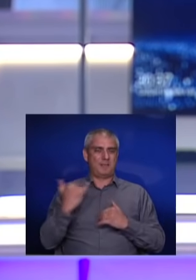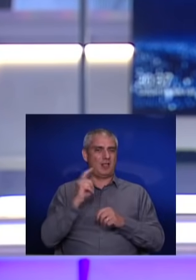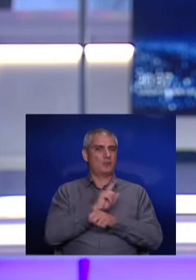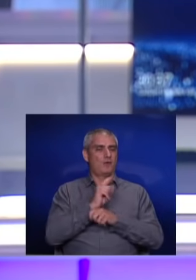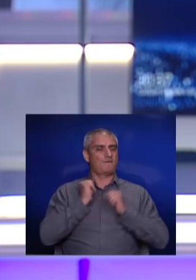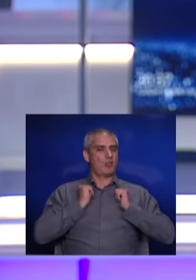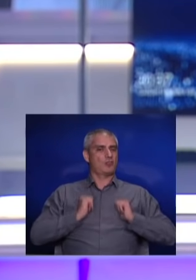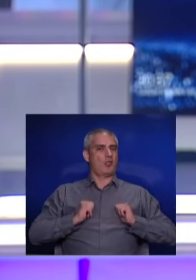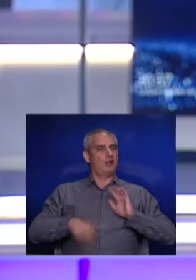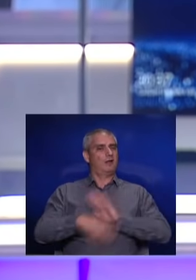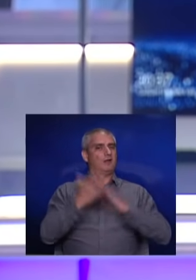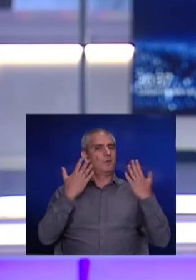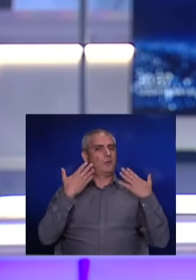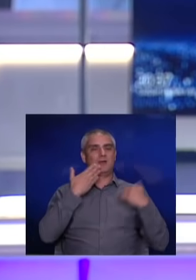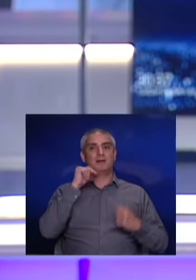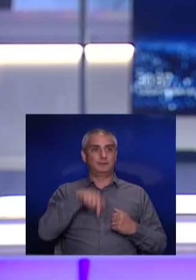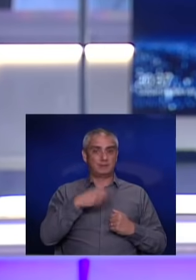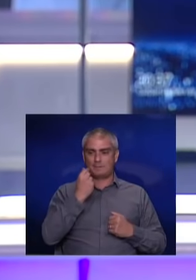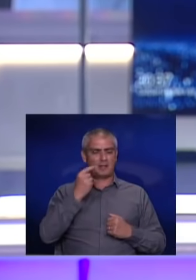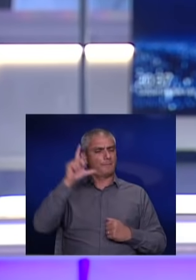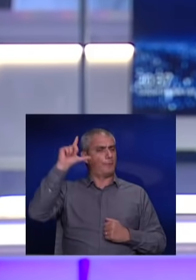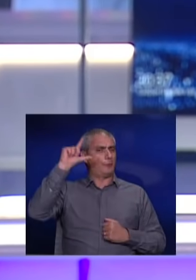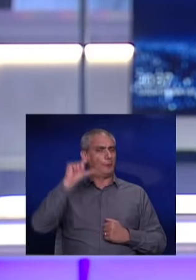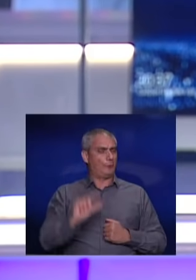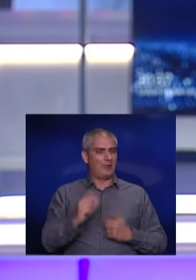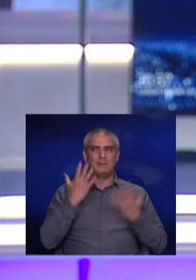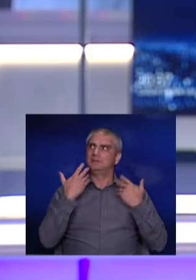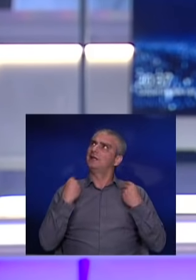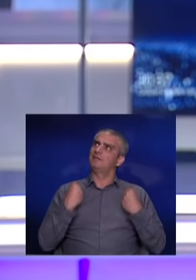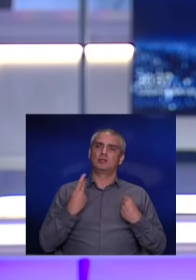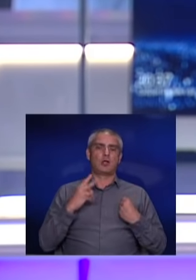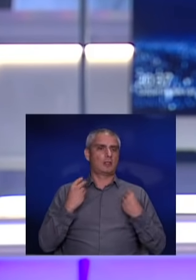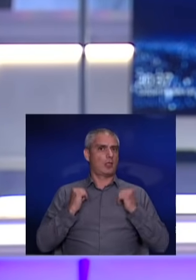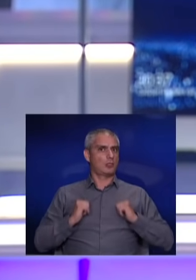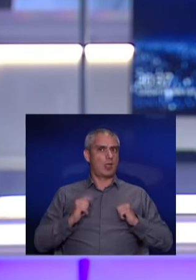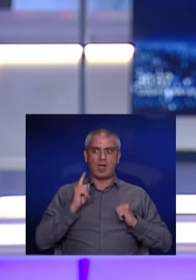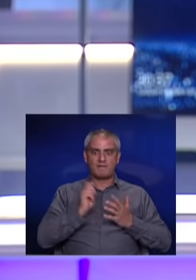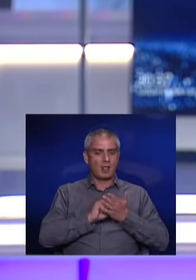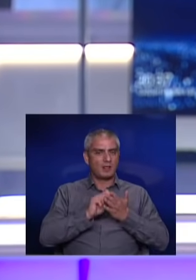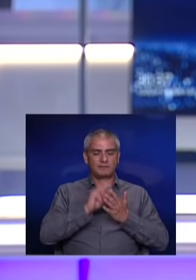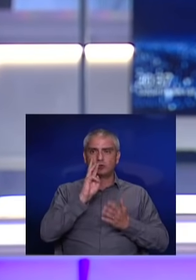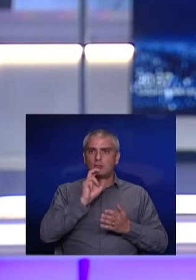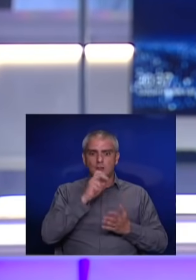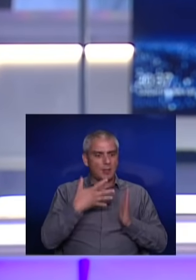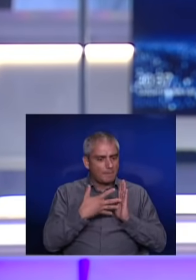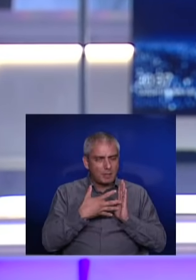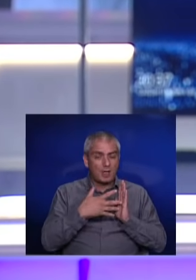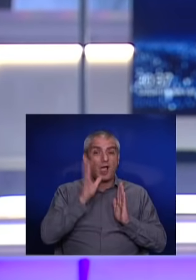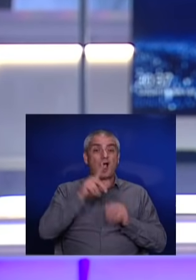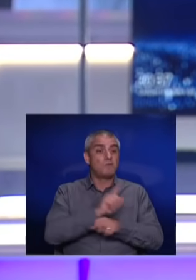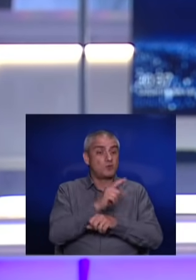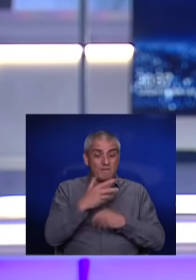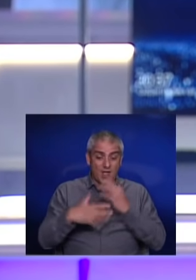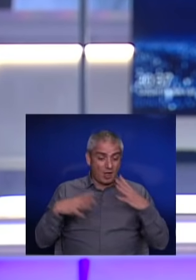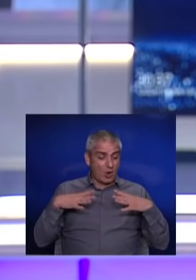הנוחה ביותר לצאת לנופש בישראל. המחירים צונחים, מזג האוויר מזמין יותר. אלא שכתבנו שרון עידן בדק ומצא שגם בתקופה שבה